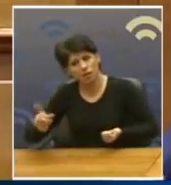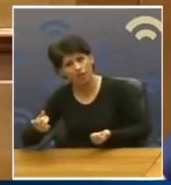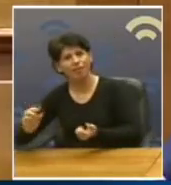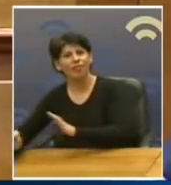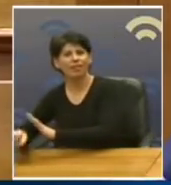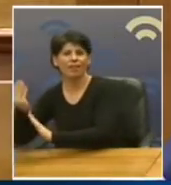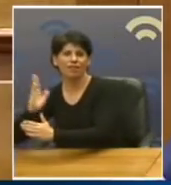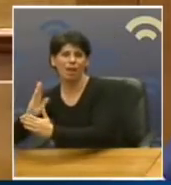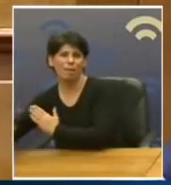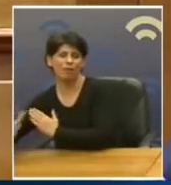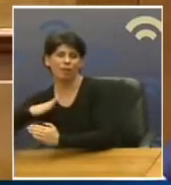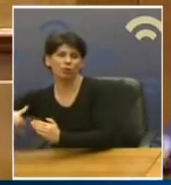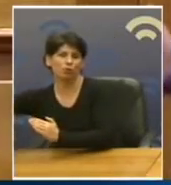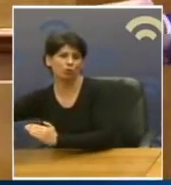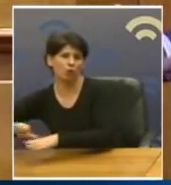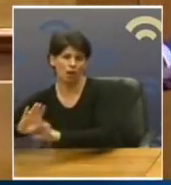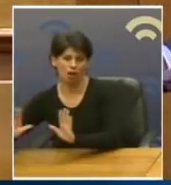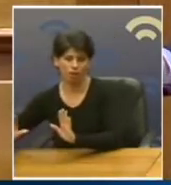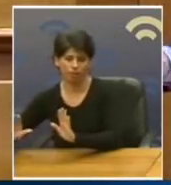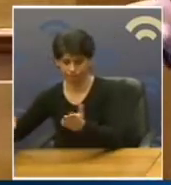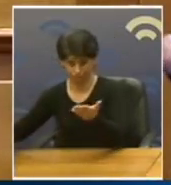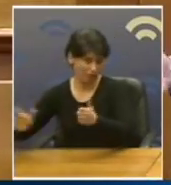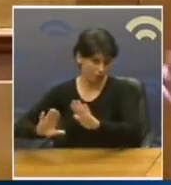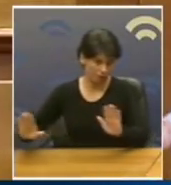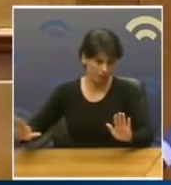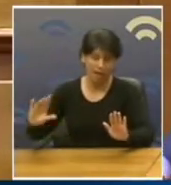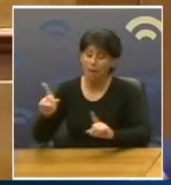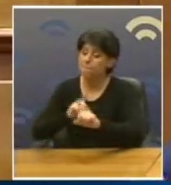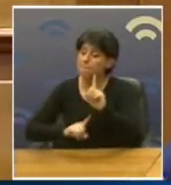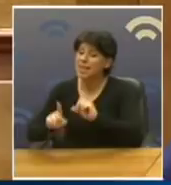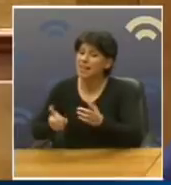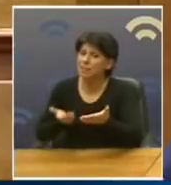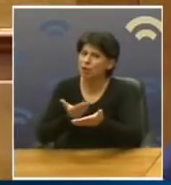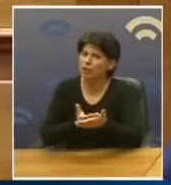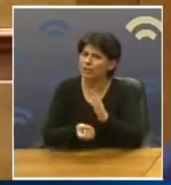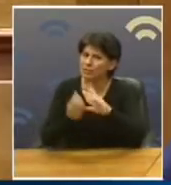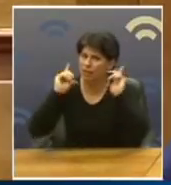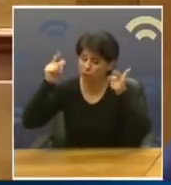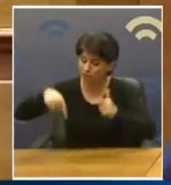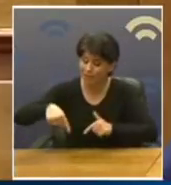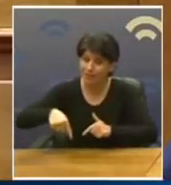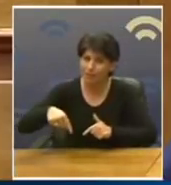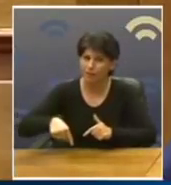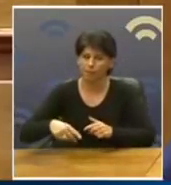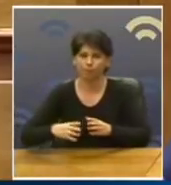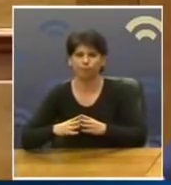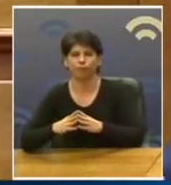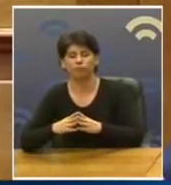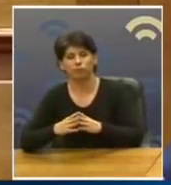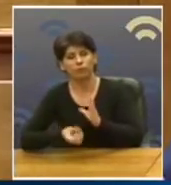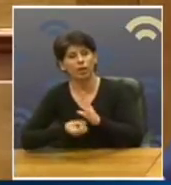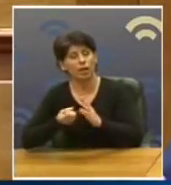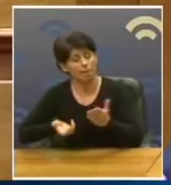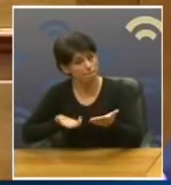εκλεγεί απευθείας από τους πολίτες. Ποια είναι η πρόταση της Νέας Δημοκρατίας σήμερα? Η πρόταση της